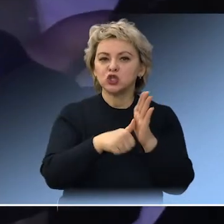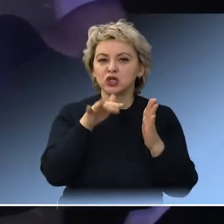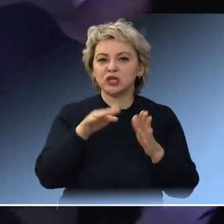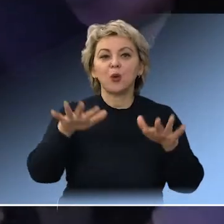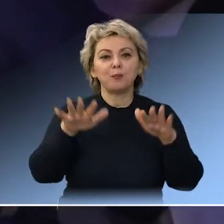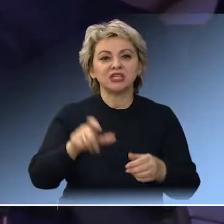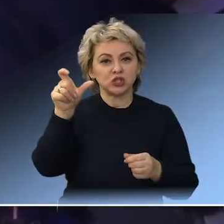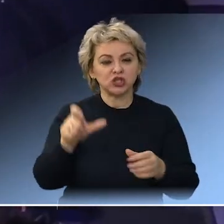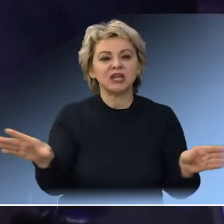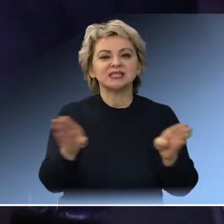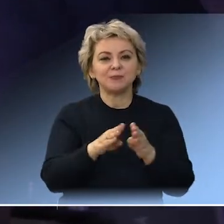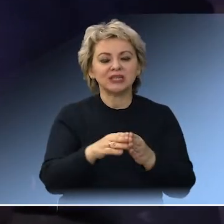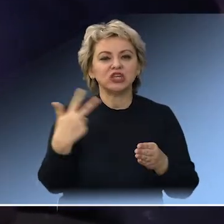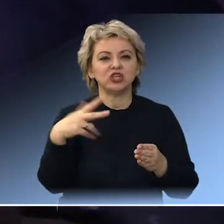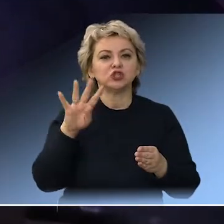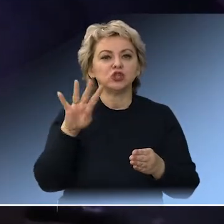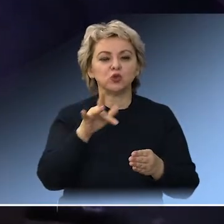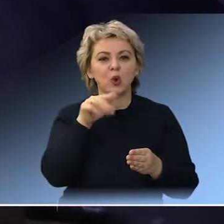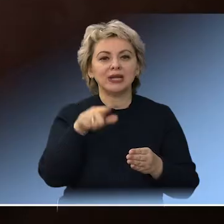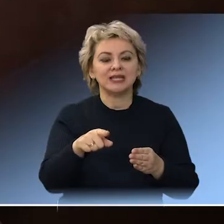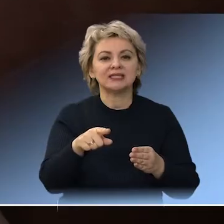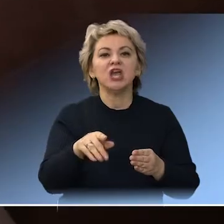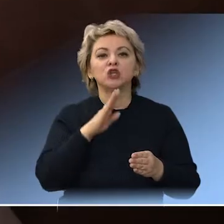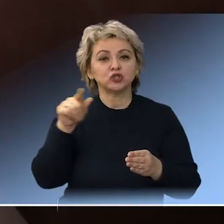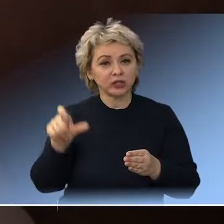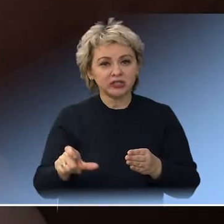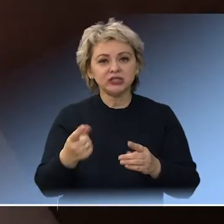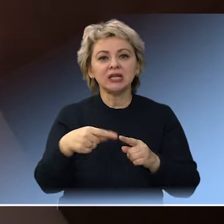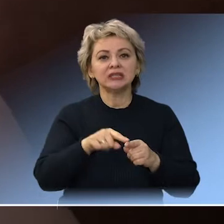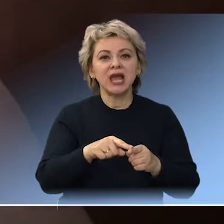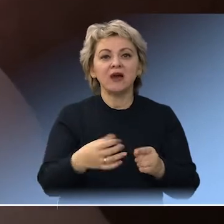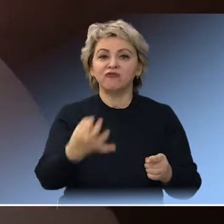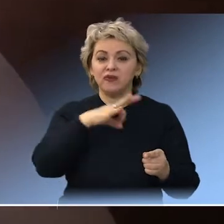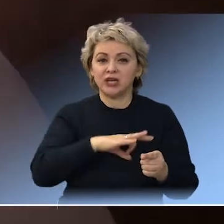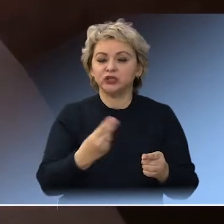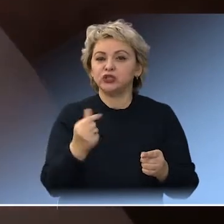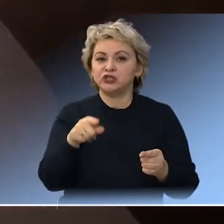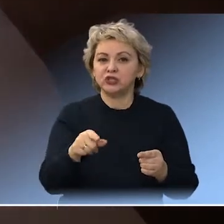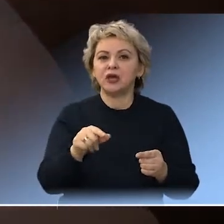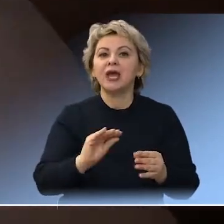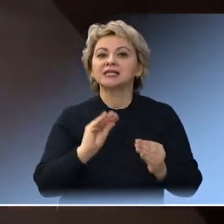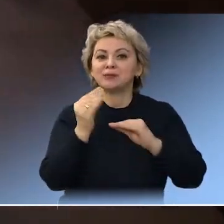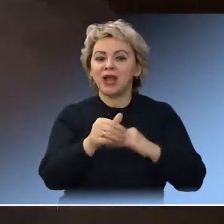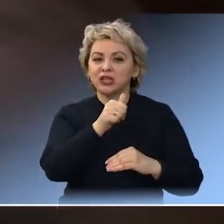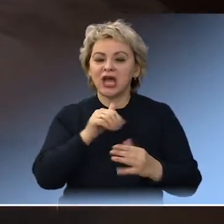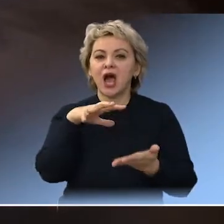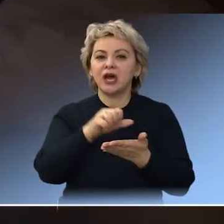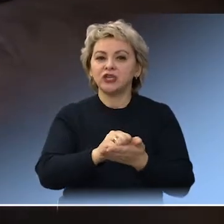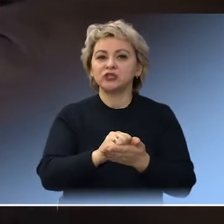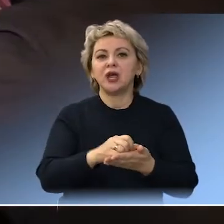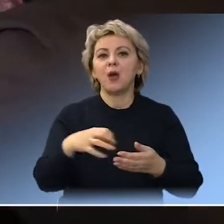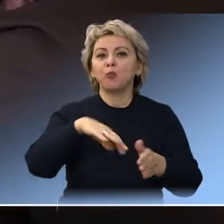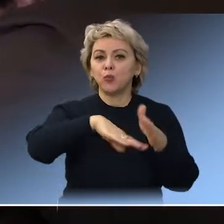26-летний местный житель совместно с 34-летней подельницей для извлечения дохода в условиях конспирации арендовали